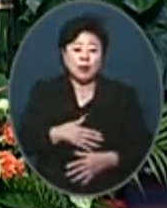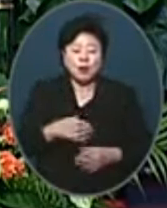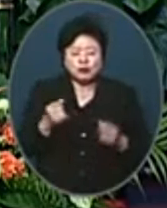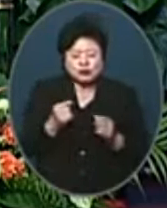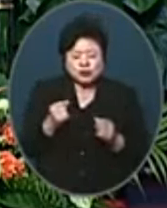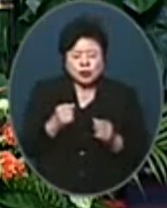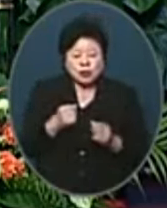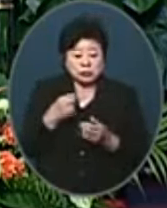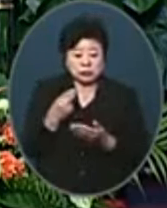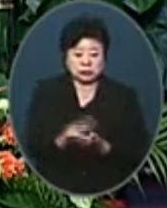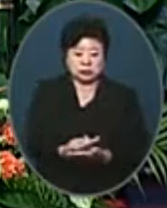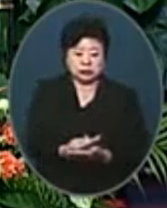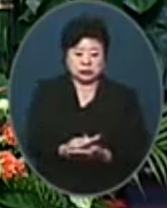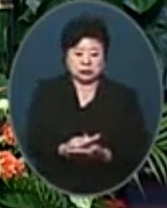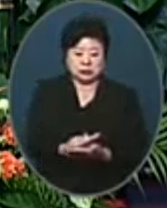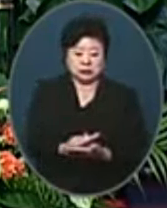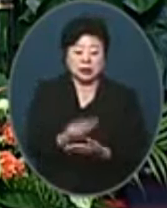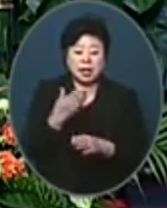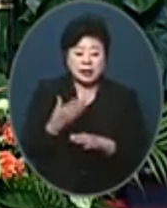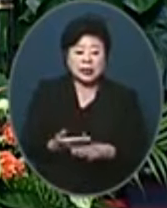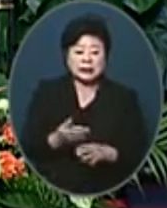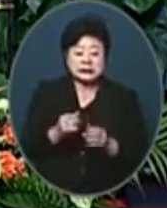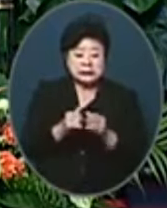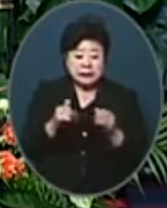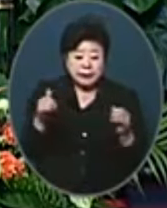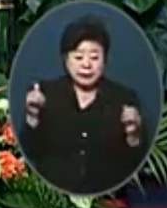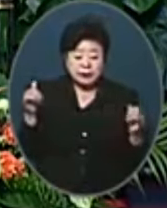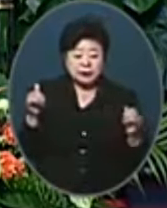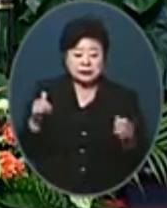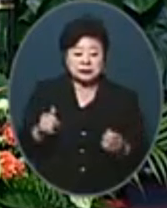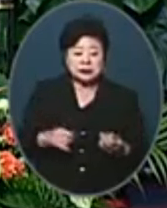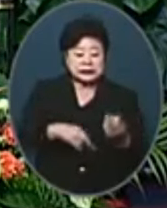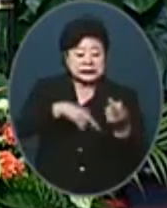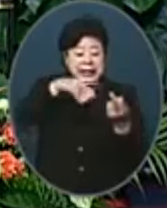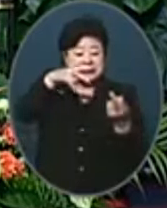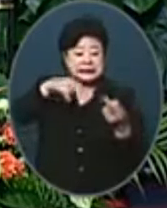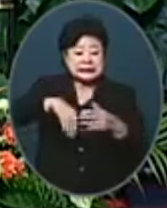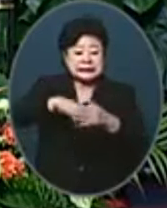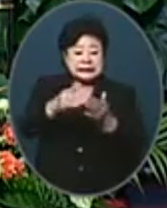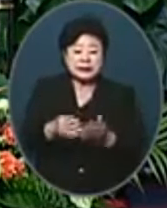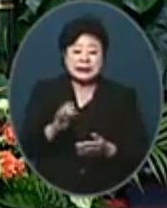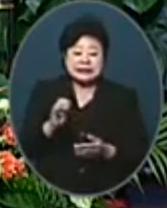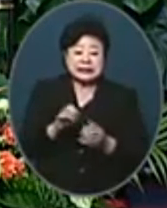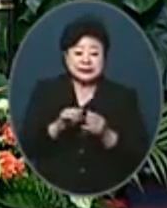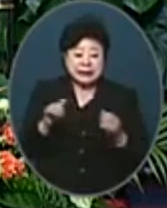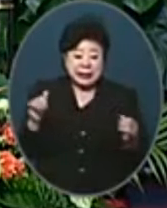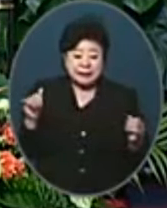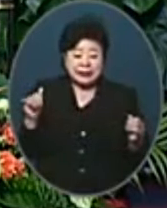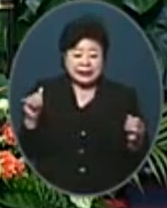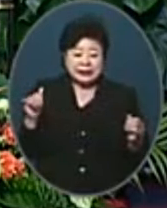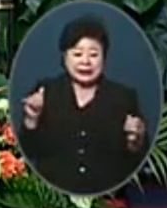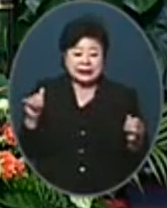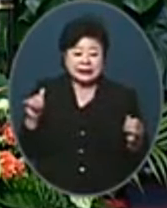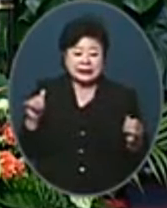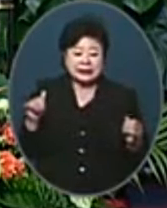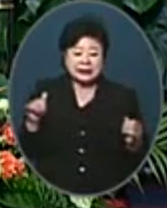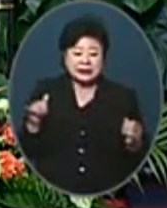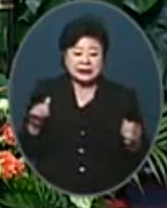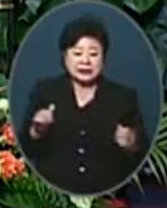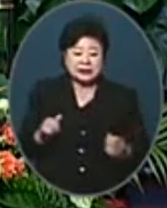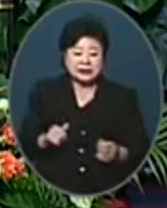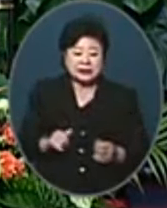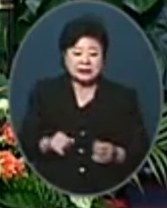저체온증으로 쓰러졌습니다. 다른 등반팀 40여 명이 그